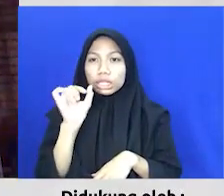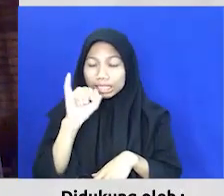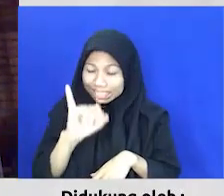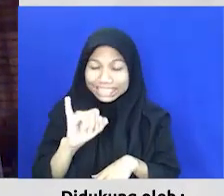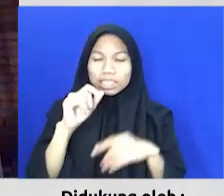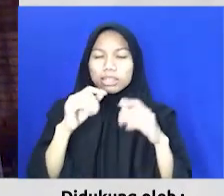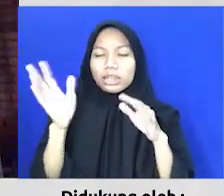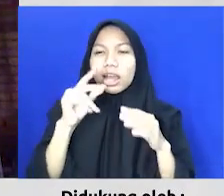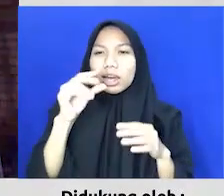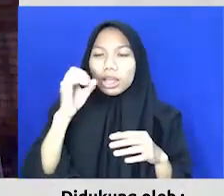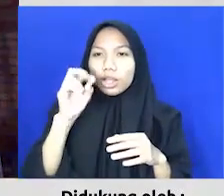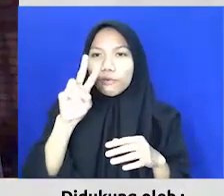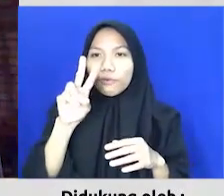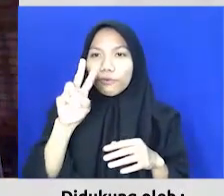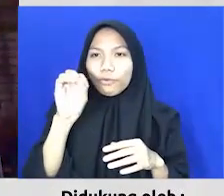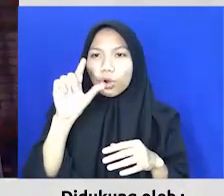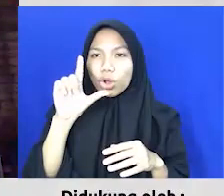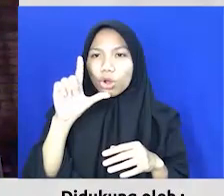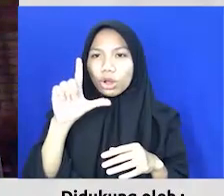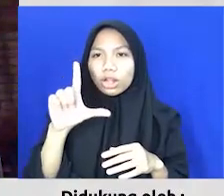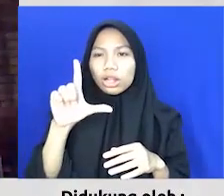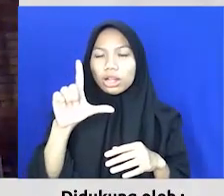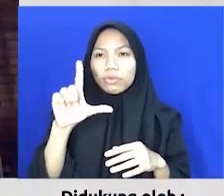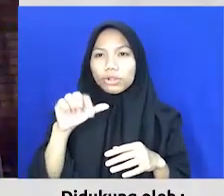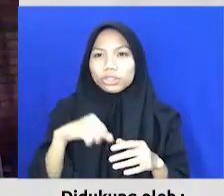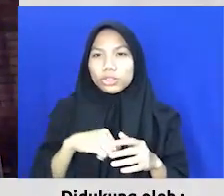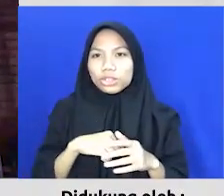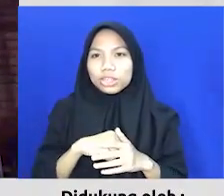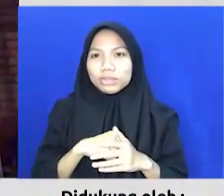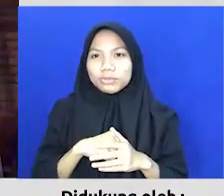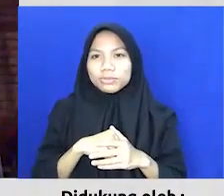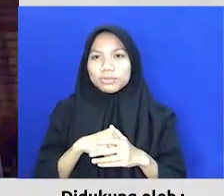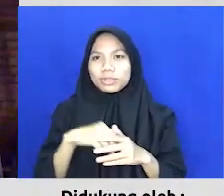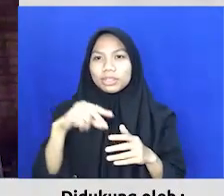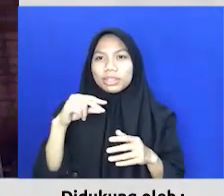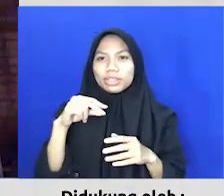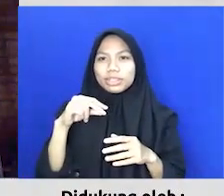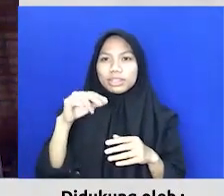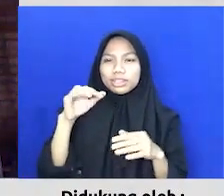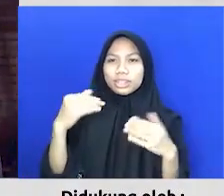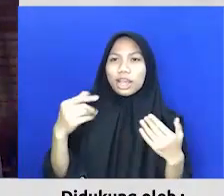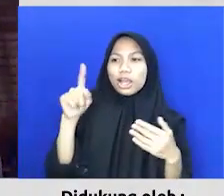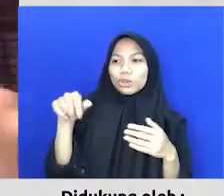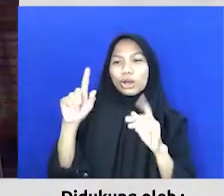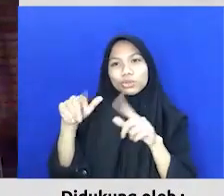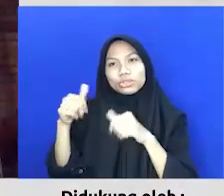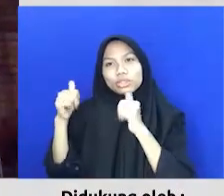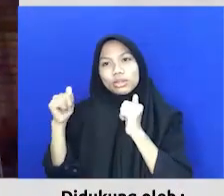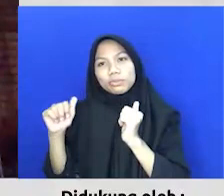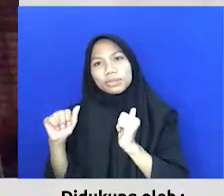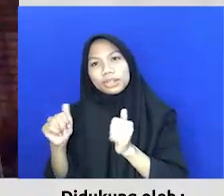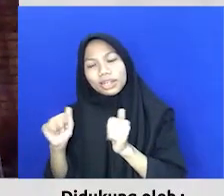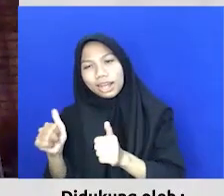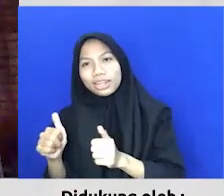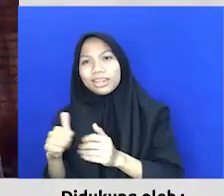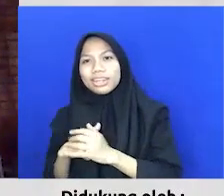mencoba meyakinkan pemerintah gitu, betapa powerfulnya sinema itu, betapa luar biasanya film itu bisa